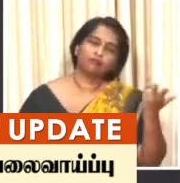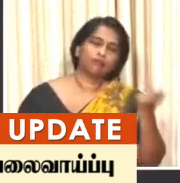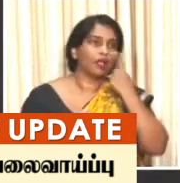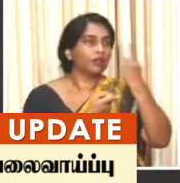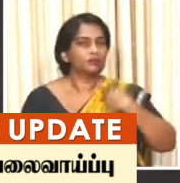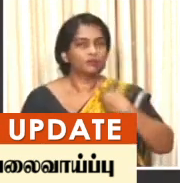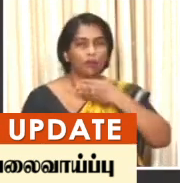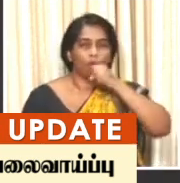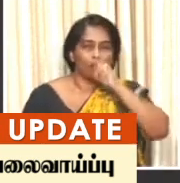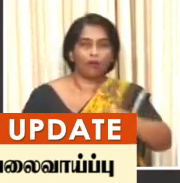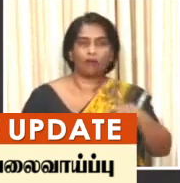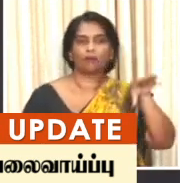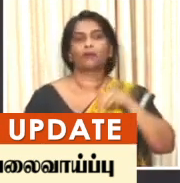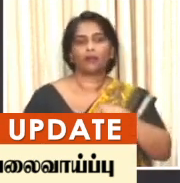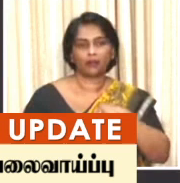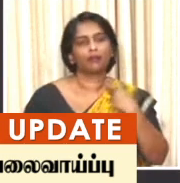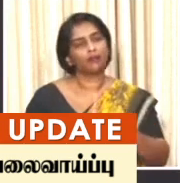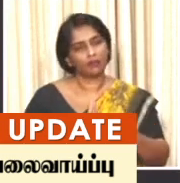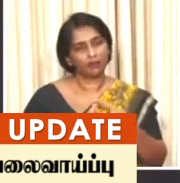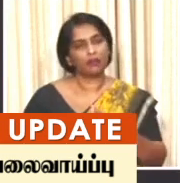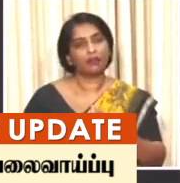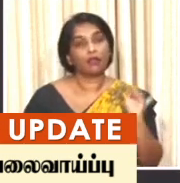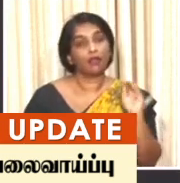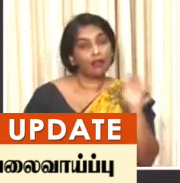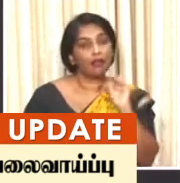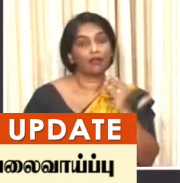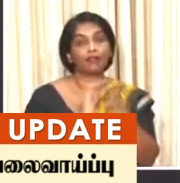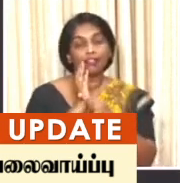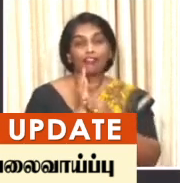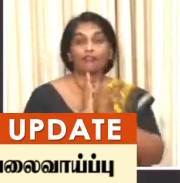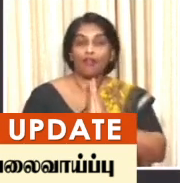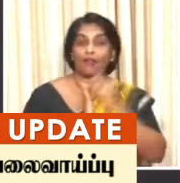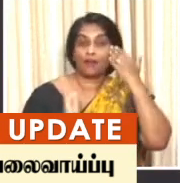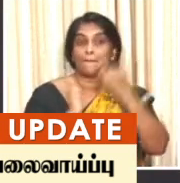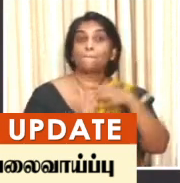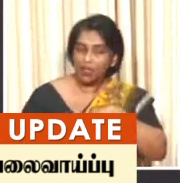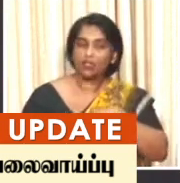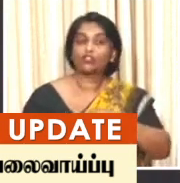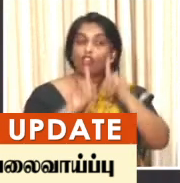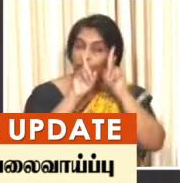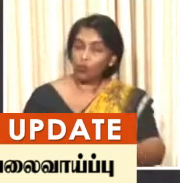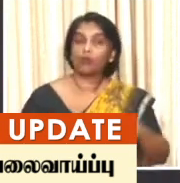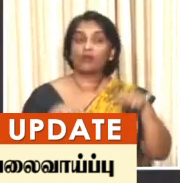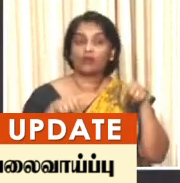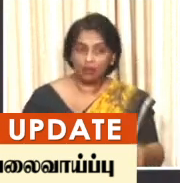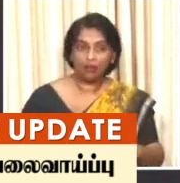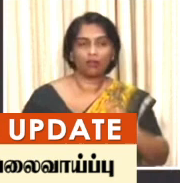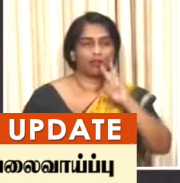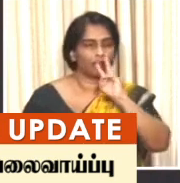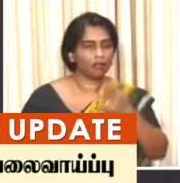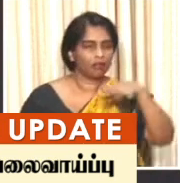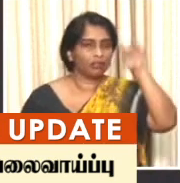කියන බොරුවකට අහු වෙනවා. මේකනේ අපේ රටේ නයි ධාතු වලටත් අහු වෙච්ච රටක් නේ මේක. එතකොට ඒ වගේ තවමත් එහෙම රැවටෙන